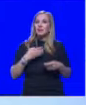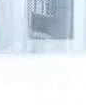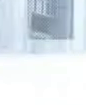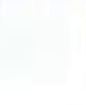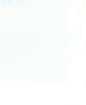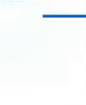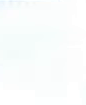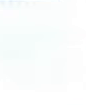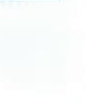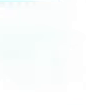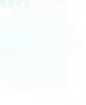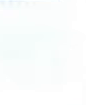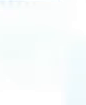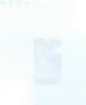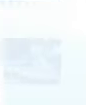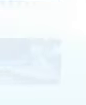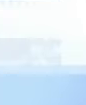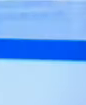продължаваме.